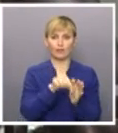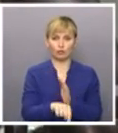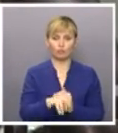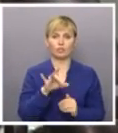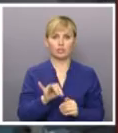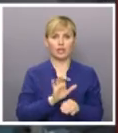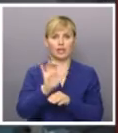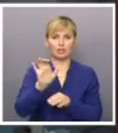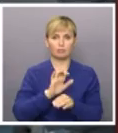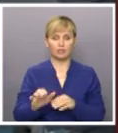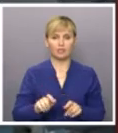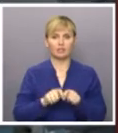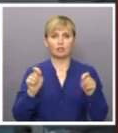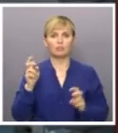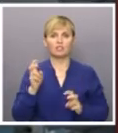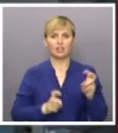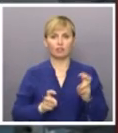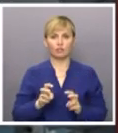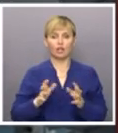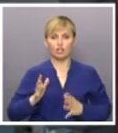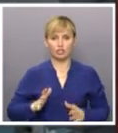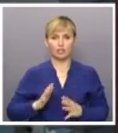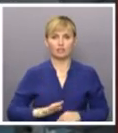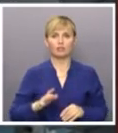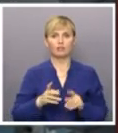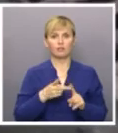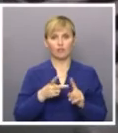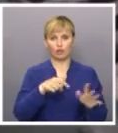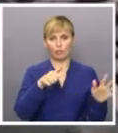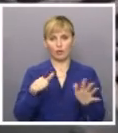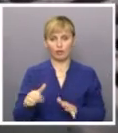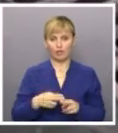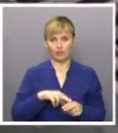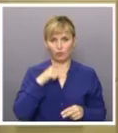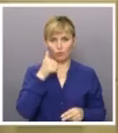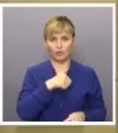на экспорт. Запуск завода в эксплуатацию ожидается во второй половине текущего года.